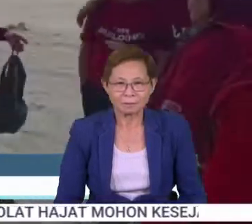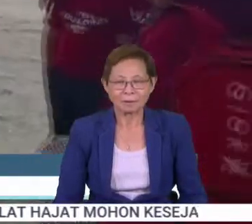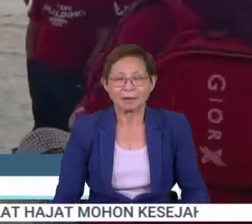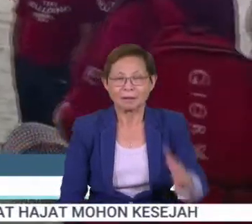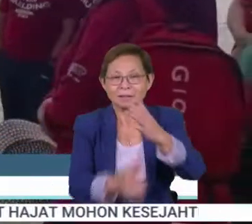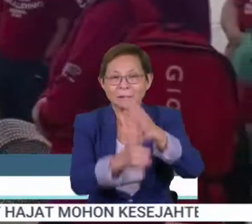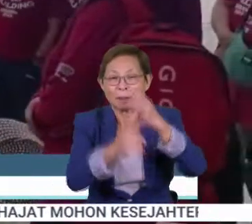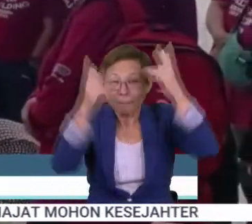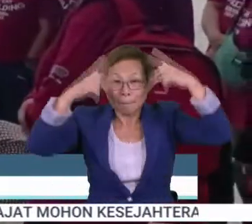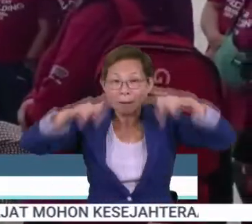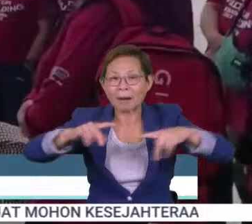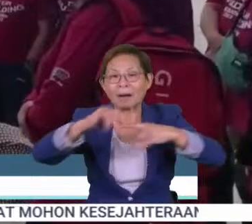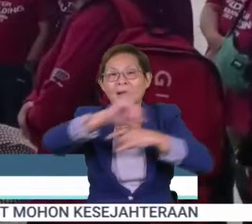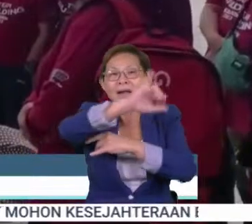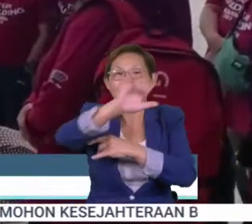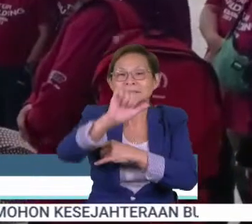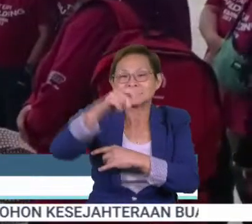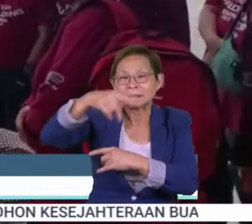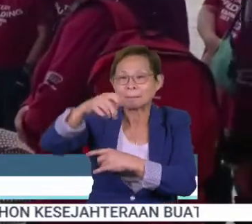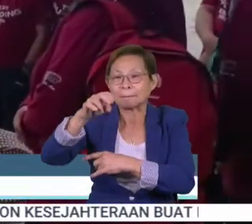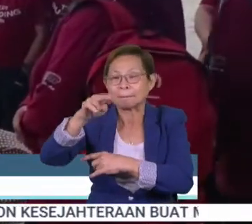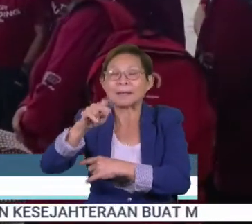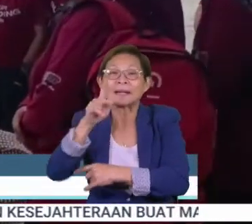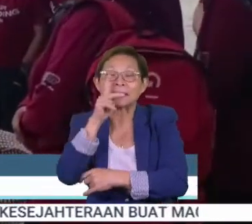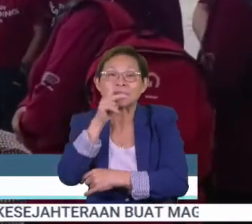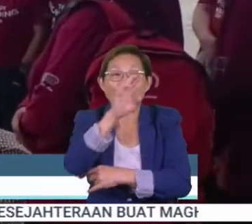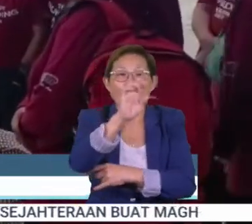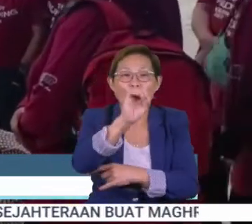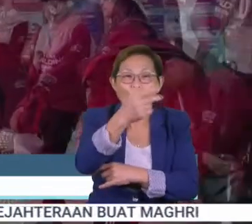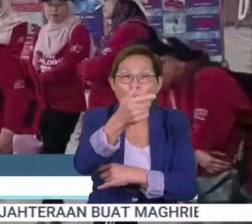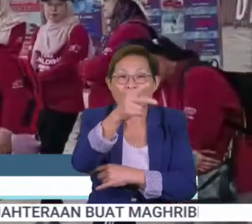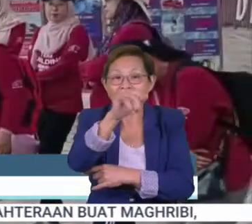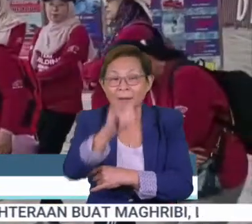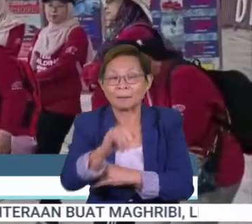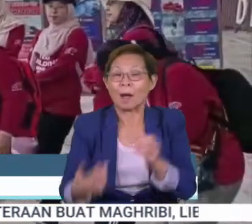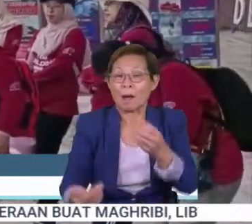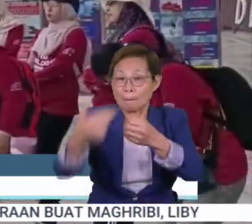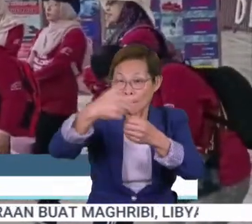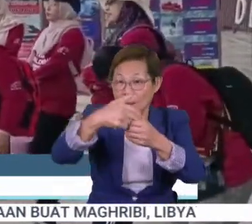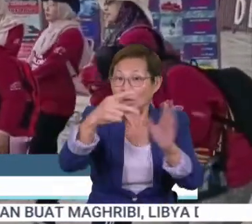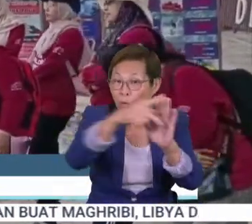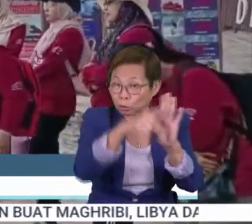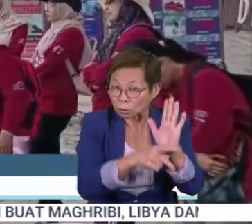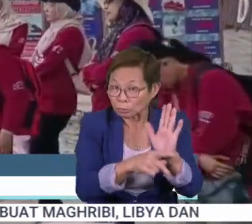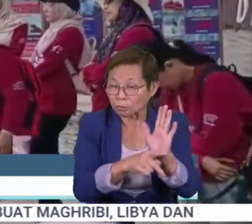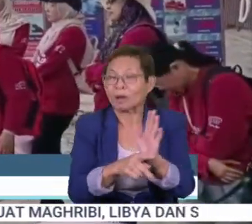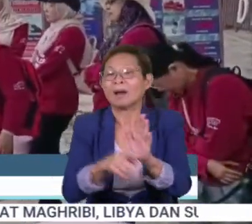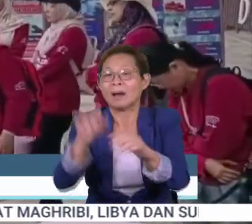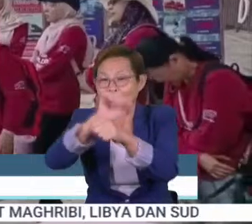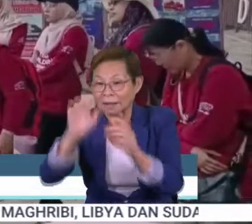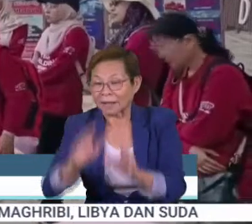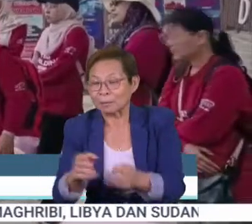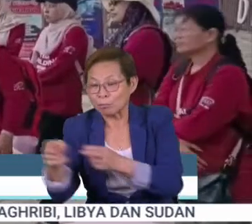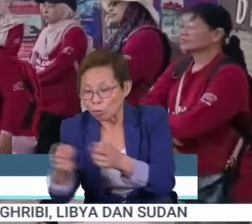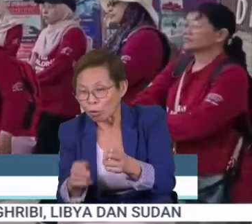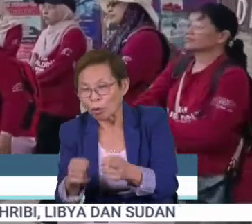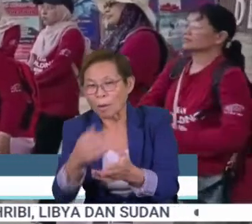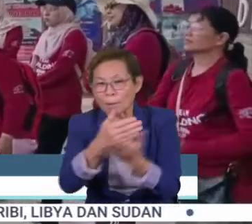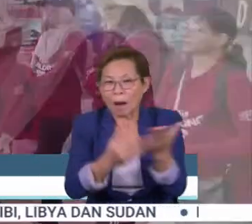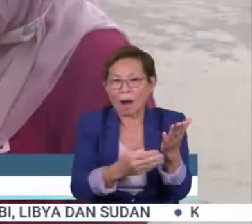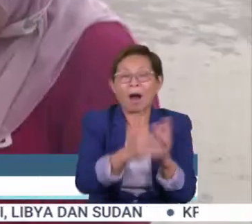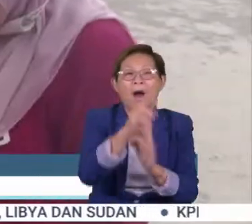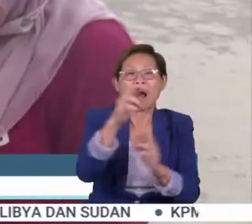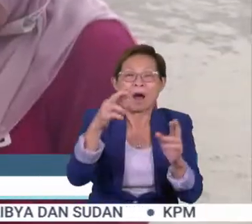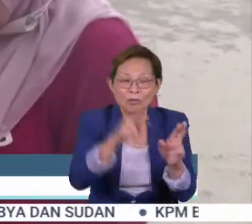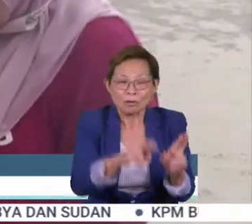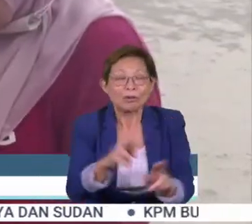Menurut Timbalan Pengarah Jabatan Penyiaran Kedah, Rohani Musa, penyertaan kursus itu melibatkan kakitangan pengurusan, bahagian rancangan